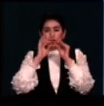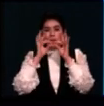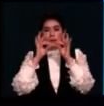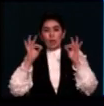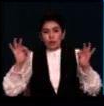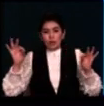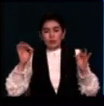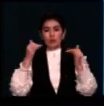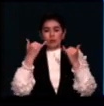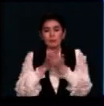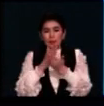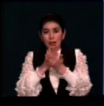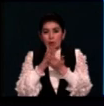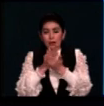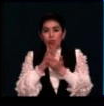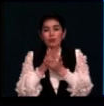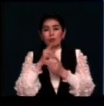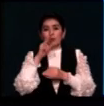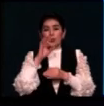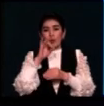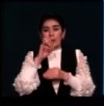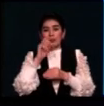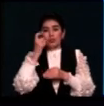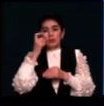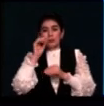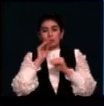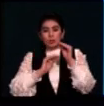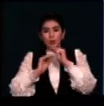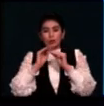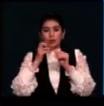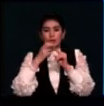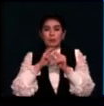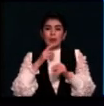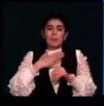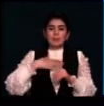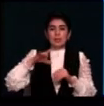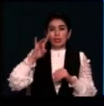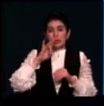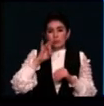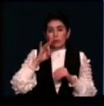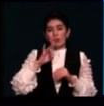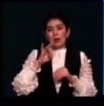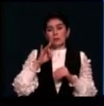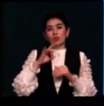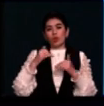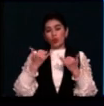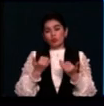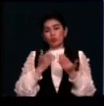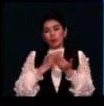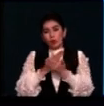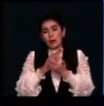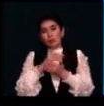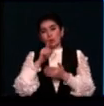чықарыш юлге қойылген. Яни полипропилендан кимиови тала ішлап чықарыш бізан республикамызды хазыр юлге